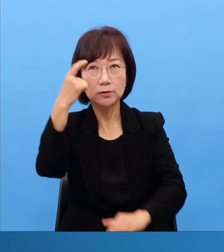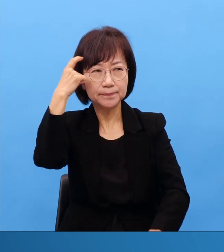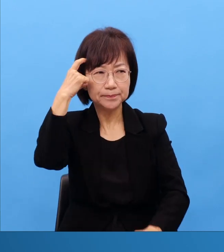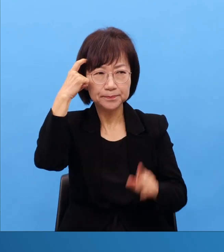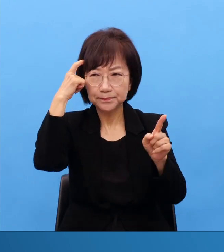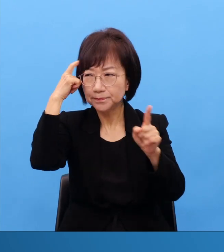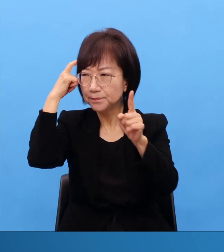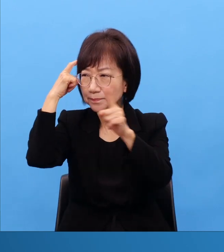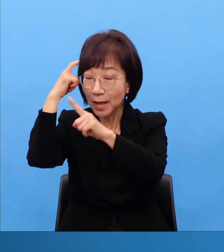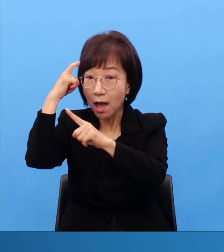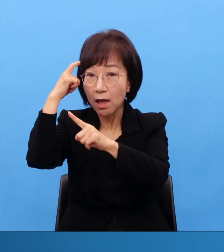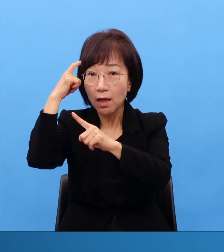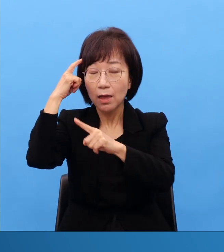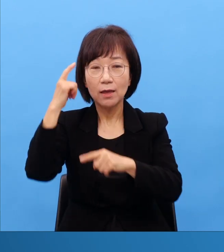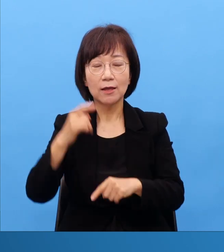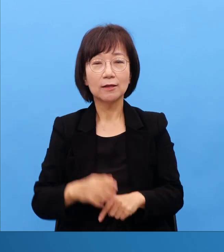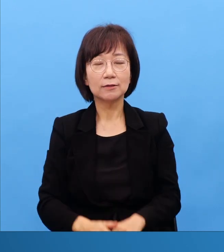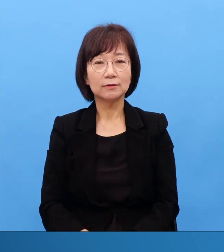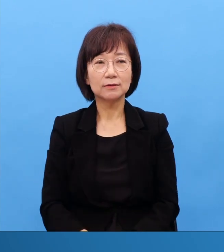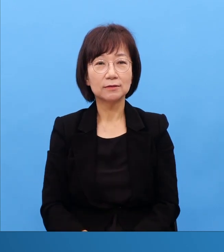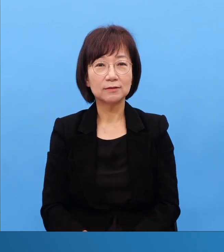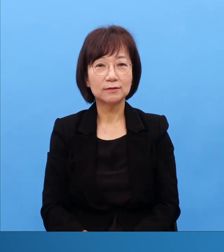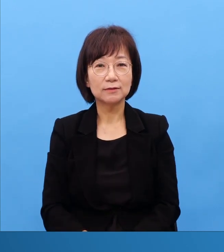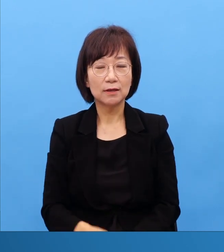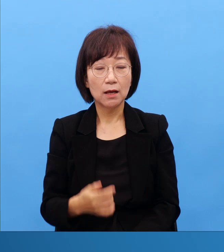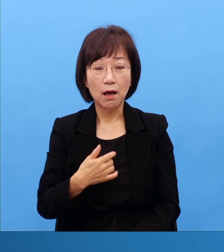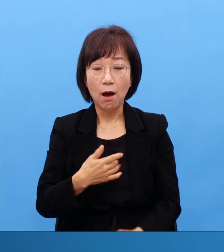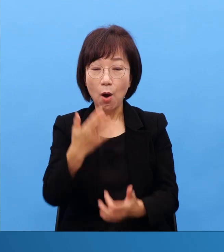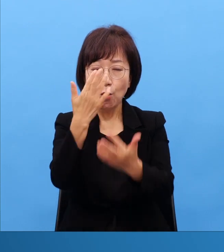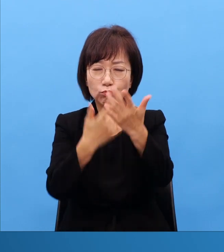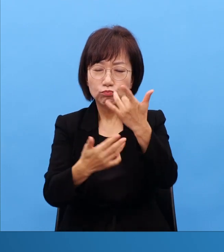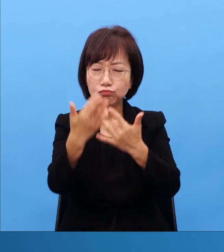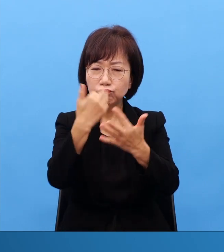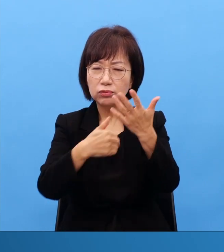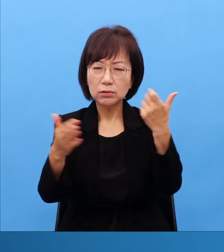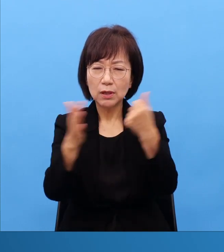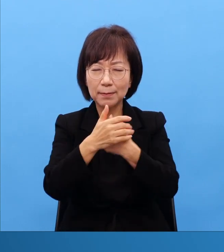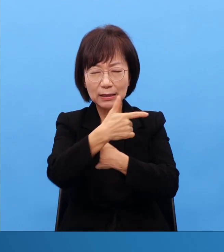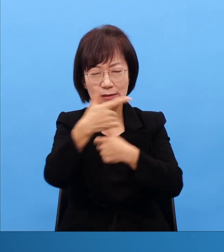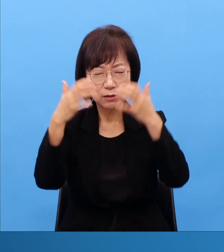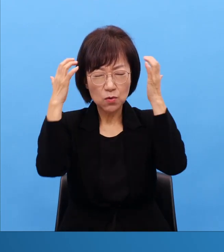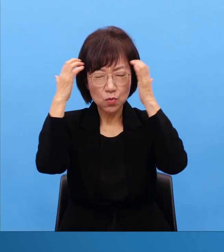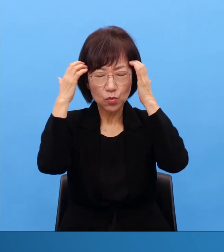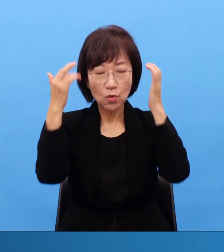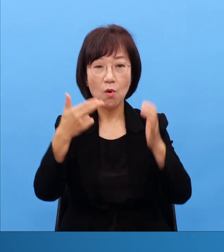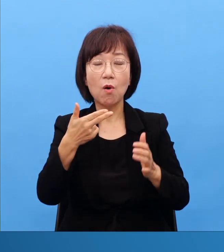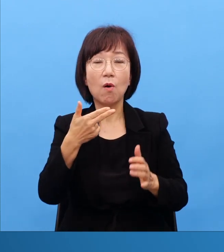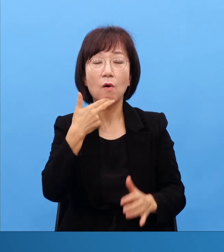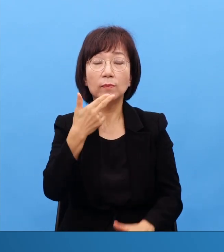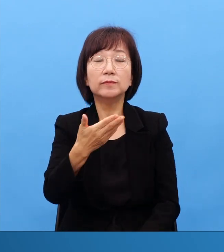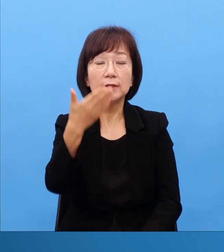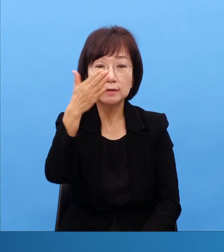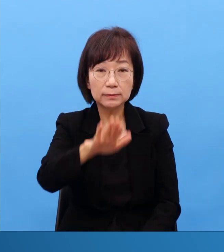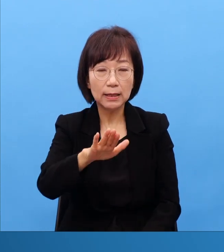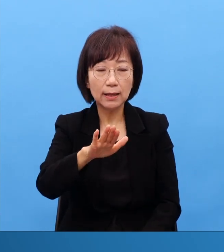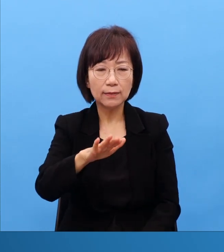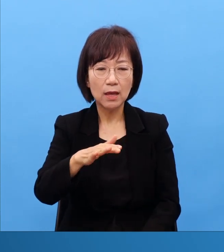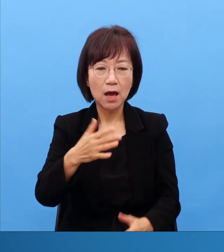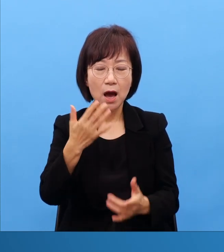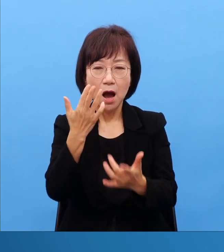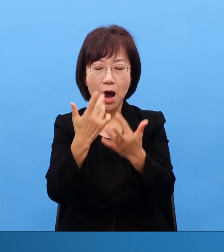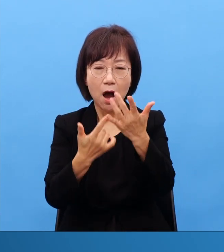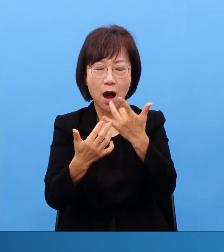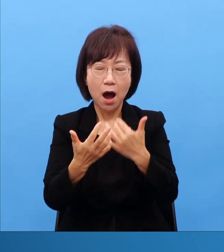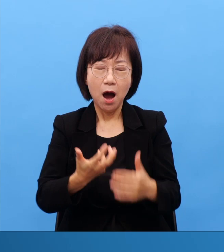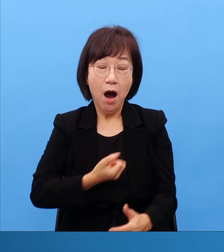뭐 큰 어려움 안 당했는데도 그 불에 대한 트라우마가 있는 거죠. Even though I didn't suffer very much from the fire, still I have that kind of